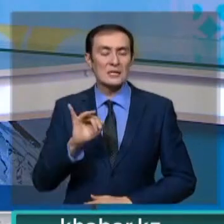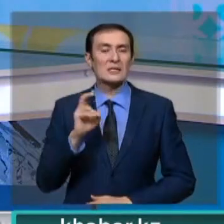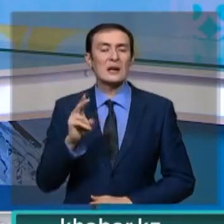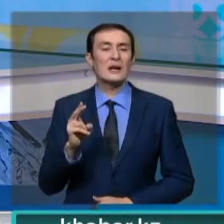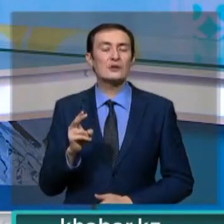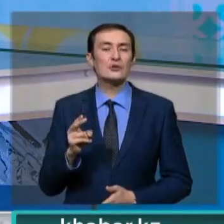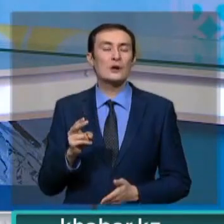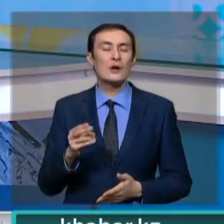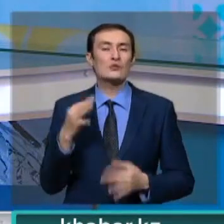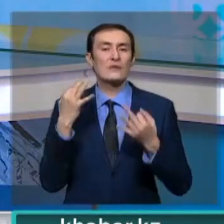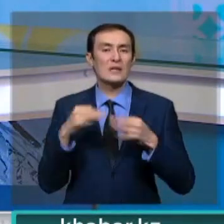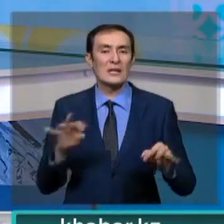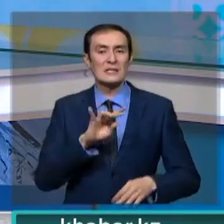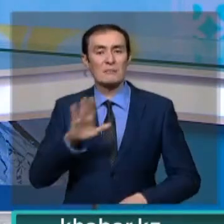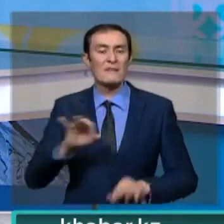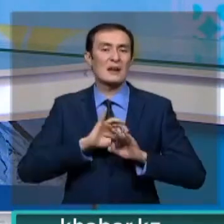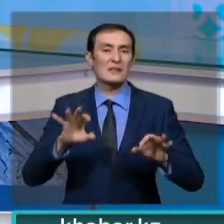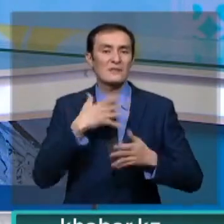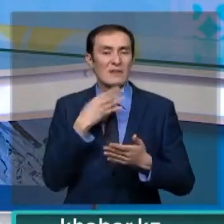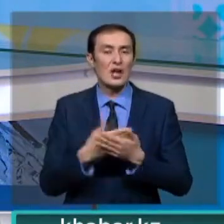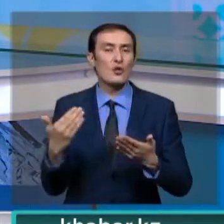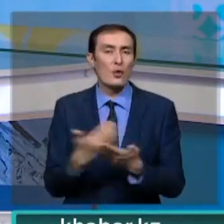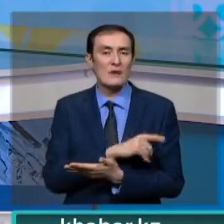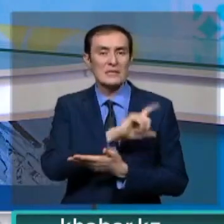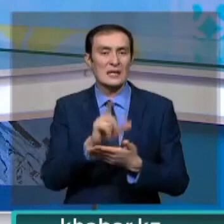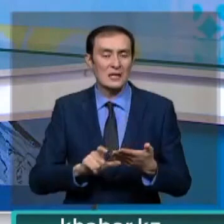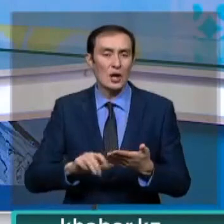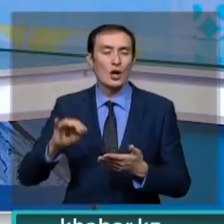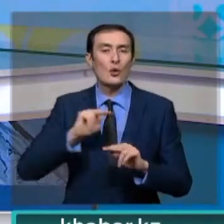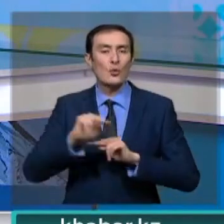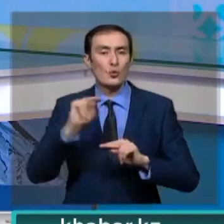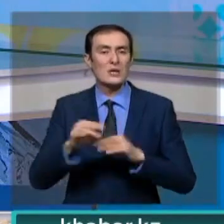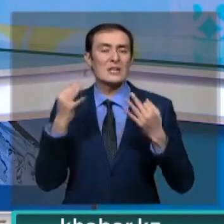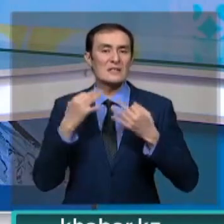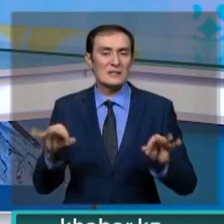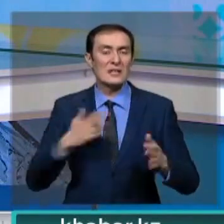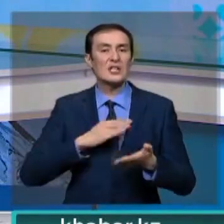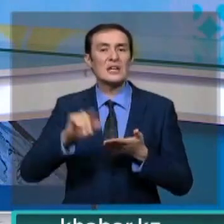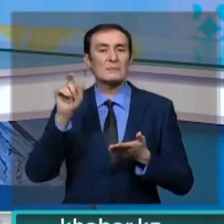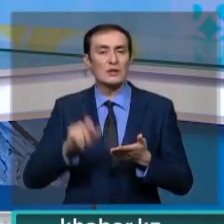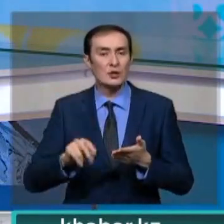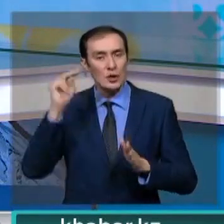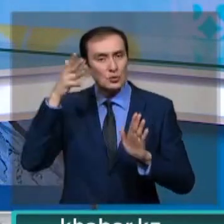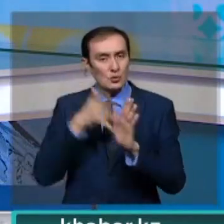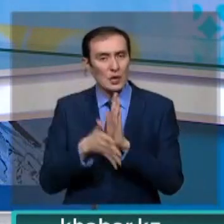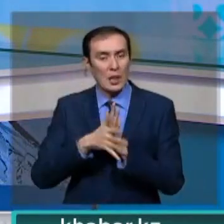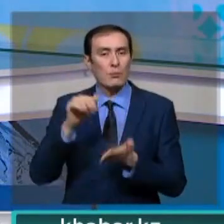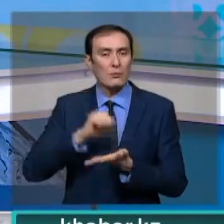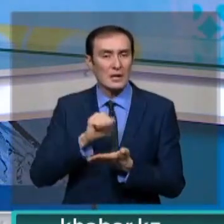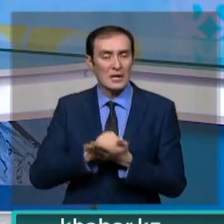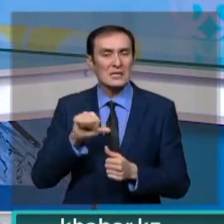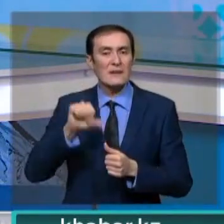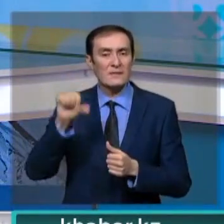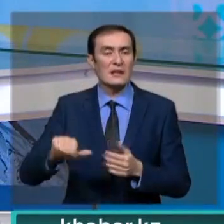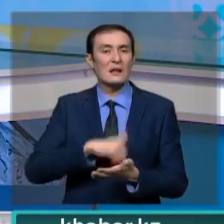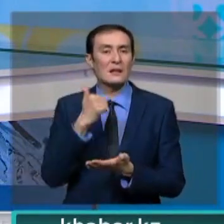цена суверенитета а наш султан назарбаев рассказал своей новой статье уроки независимости айгуль иманбаева изучила публикацию и выделила